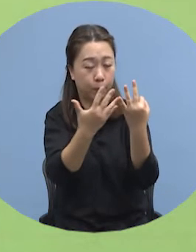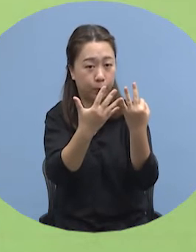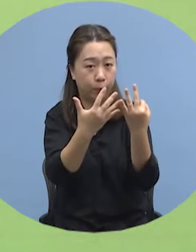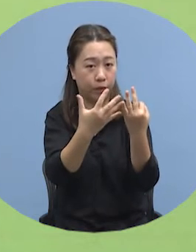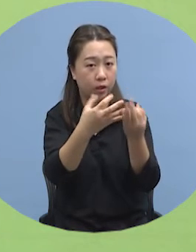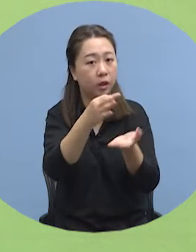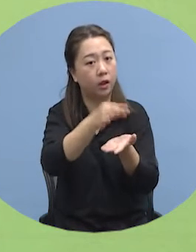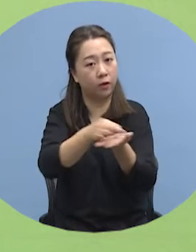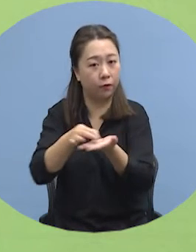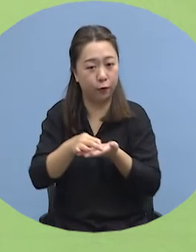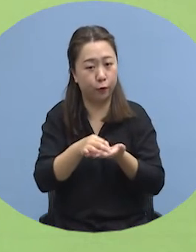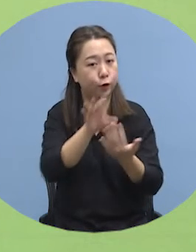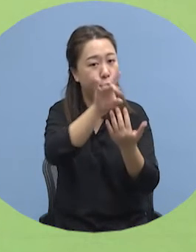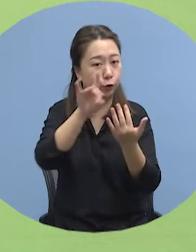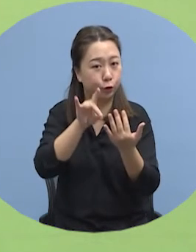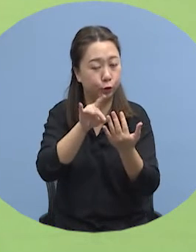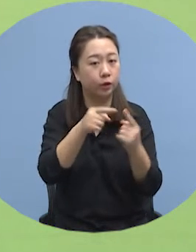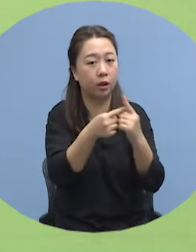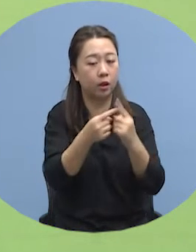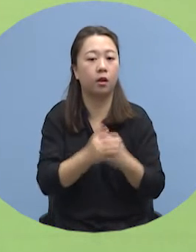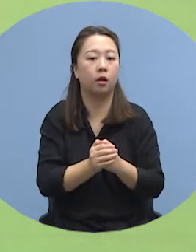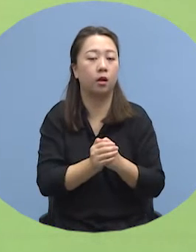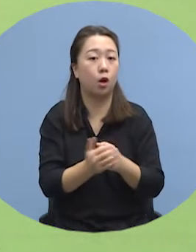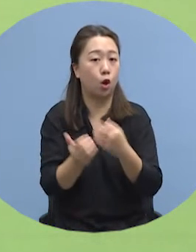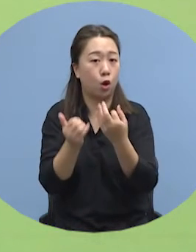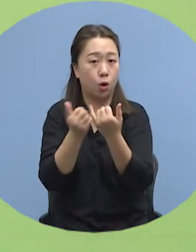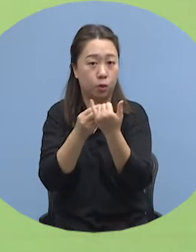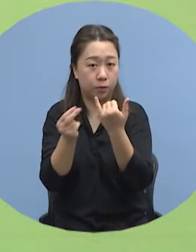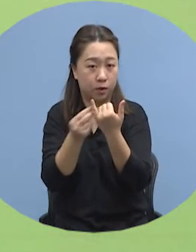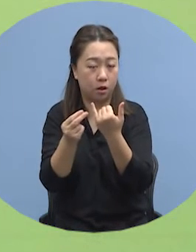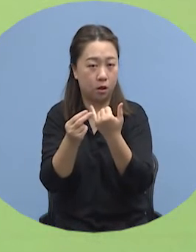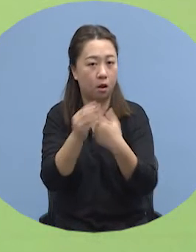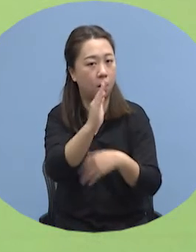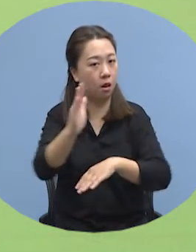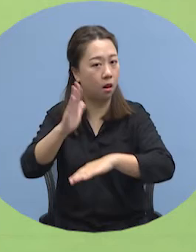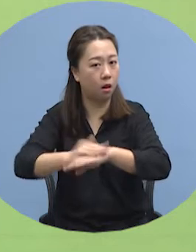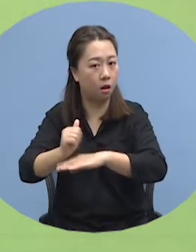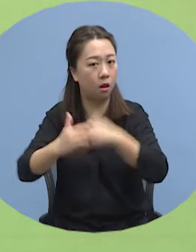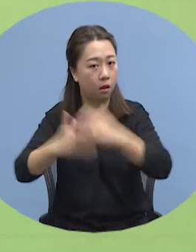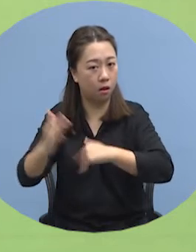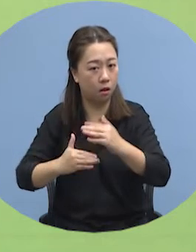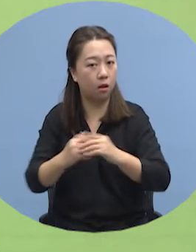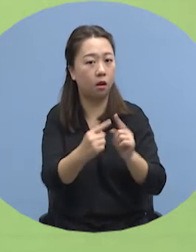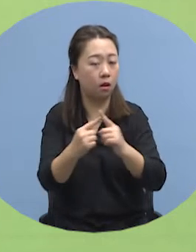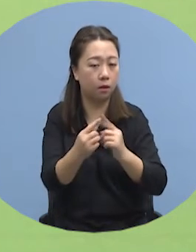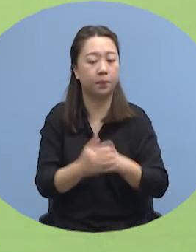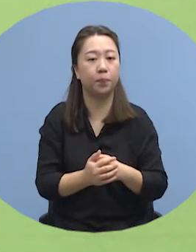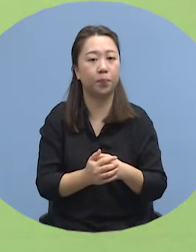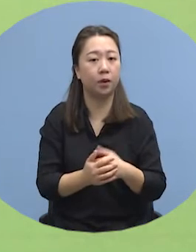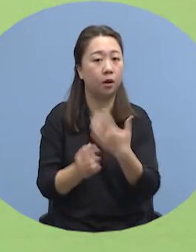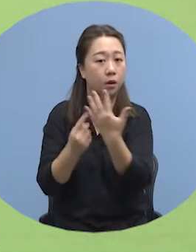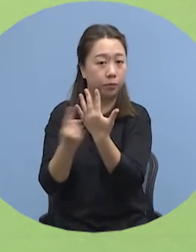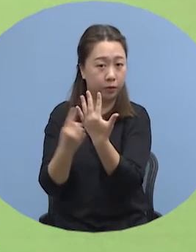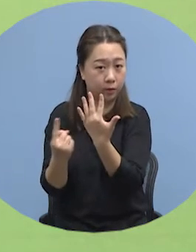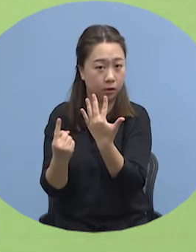地方選區的候選人、67位功能界別的候選人、